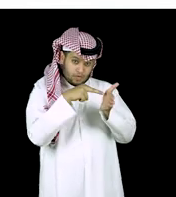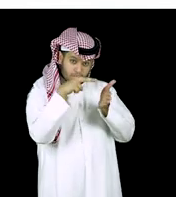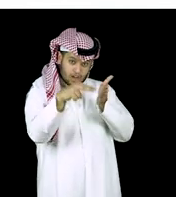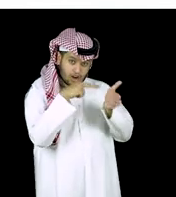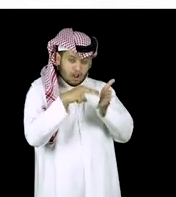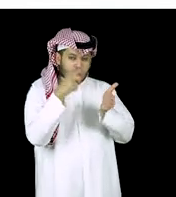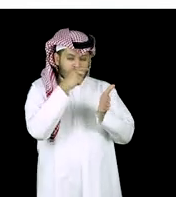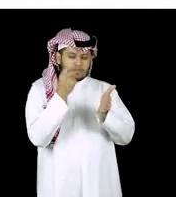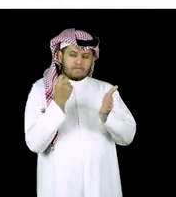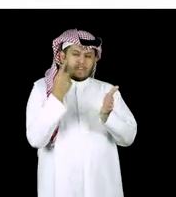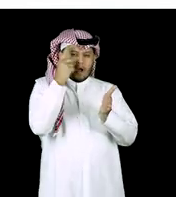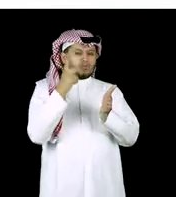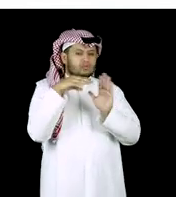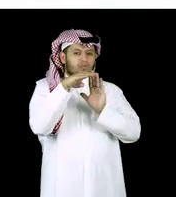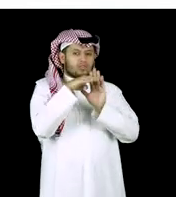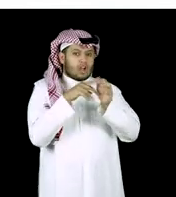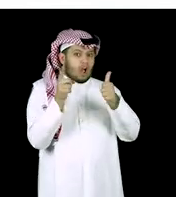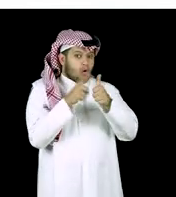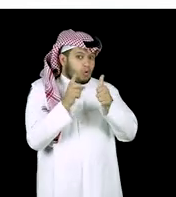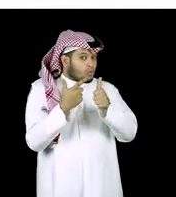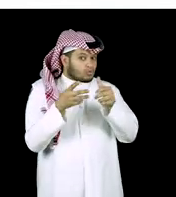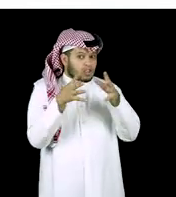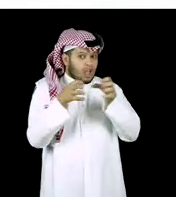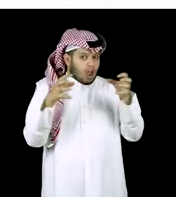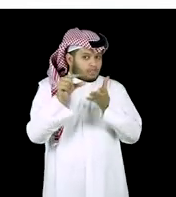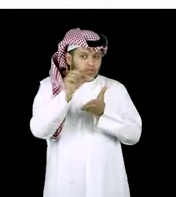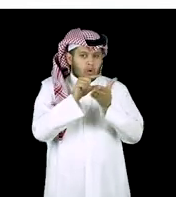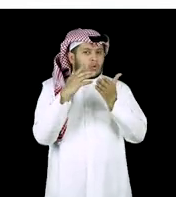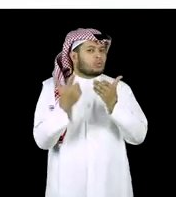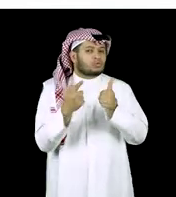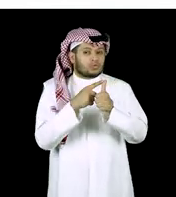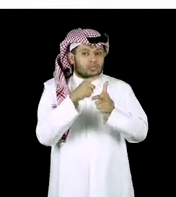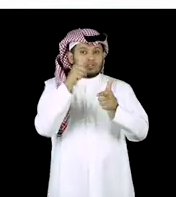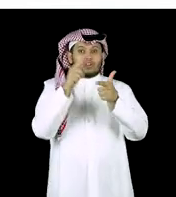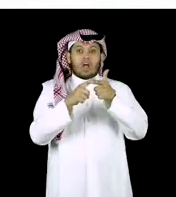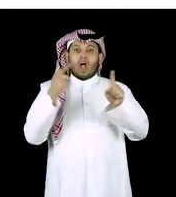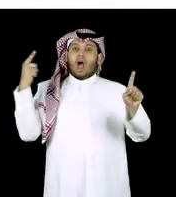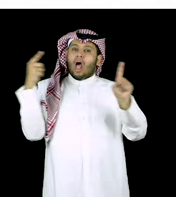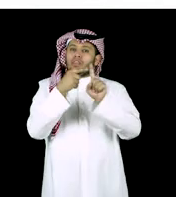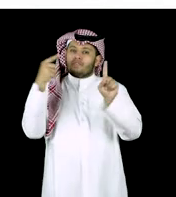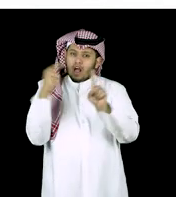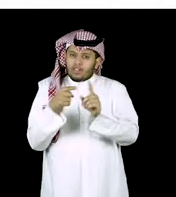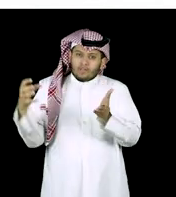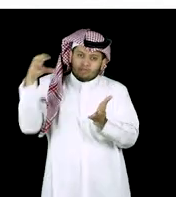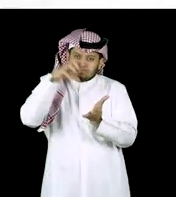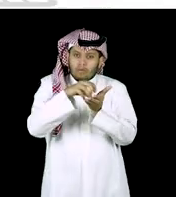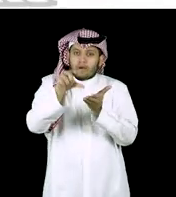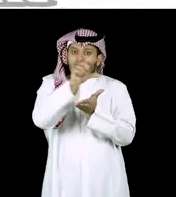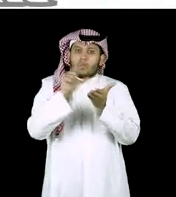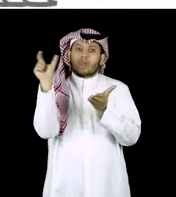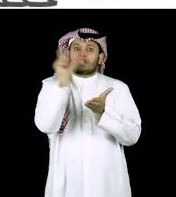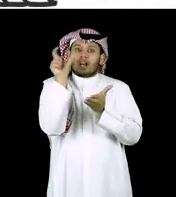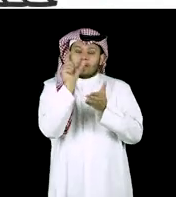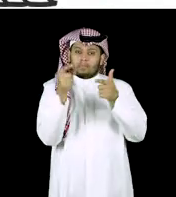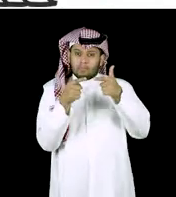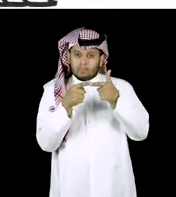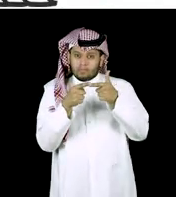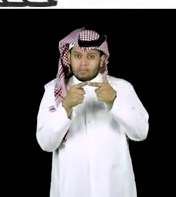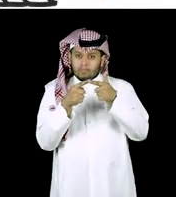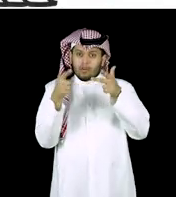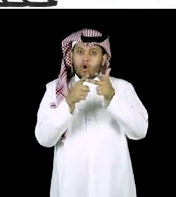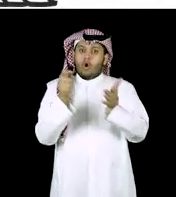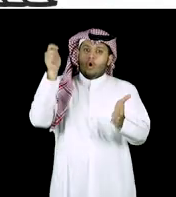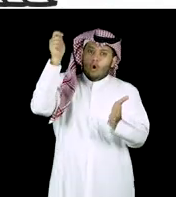معرفة ما يلي: تعريف الدولة، أهداف قيام الدولة الإسلامية،